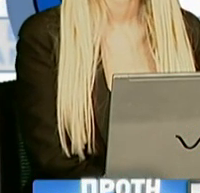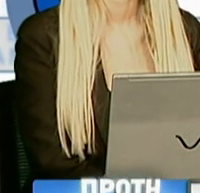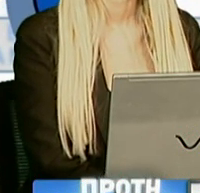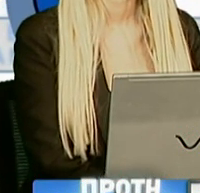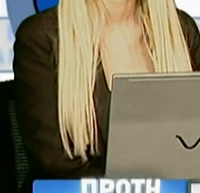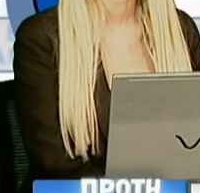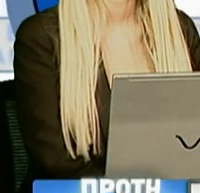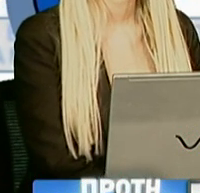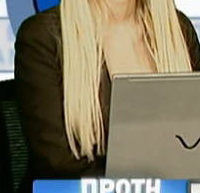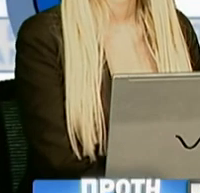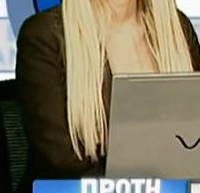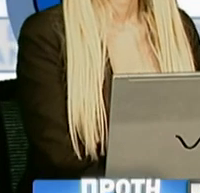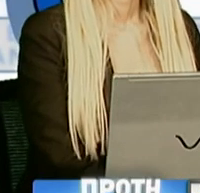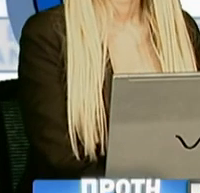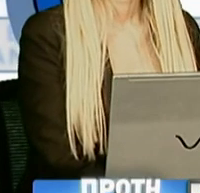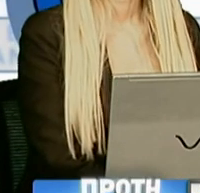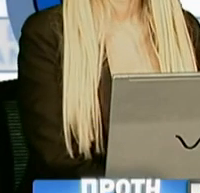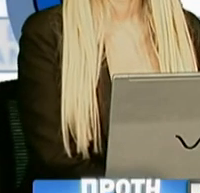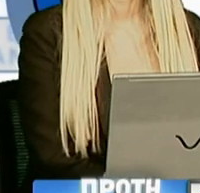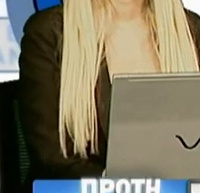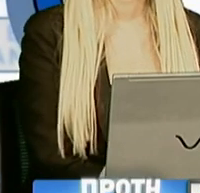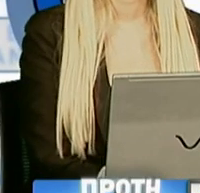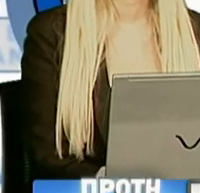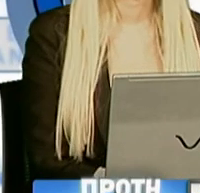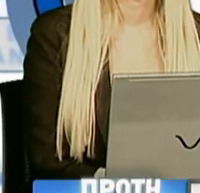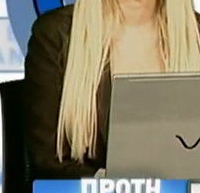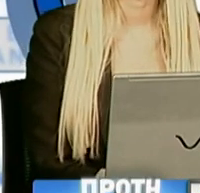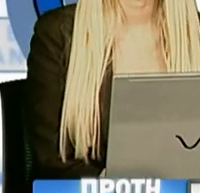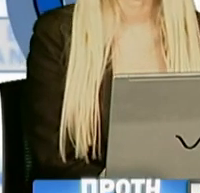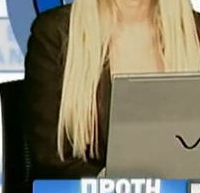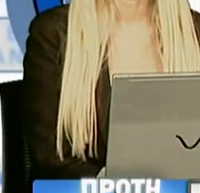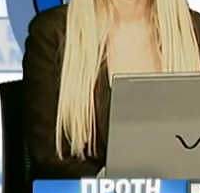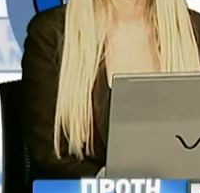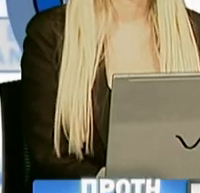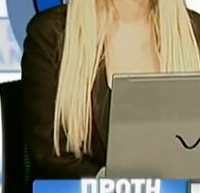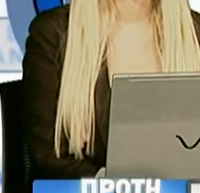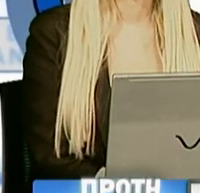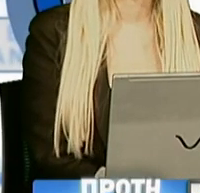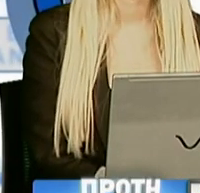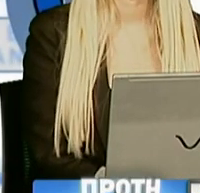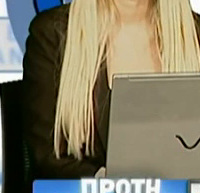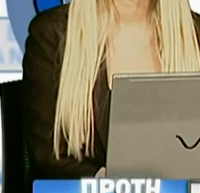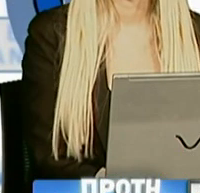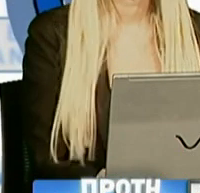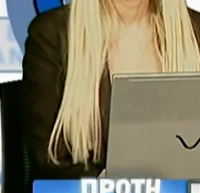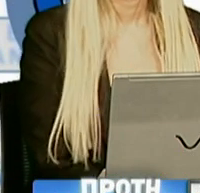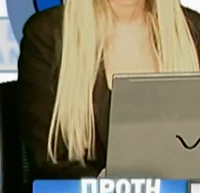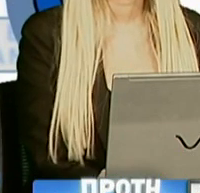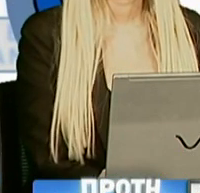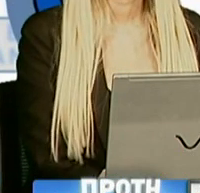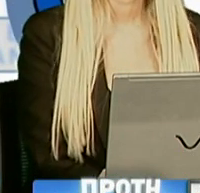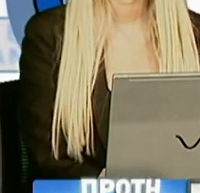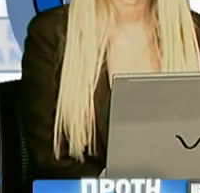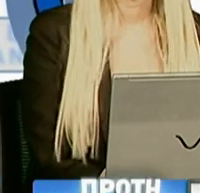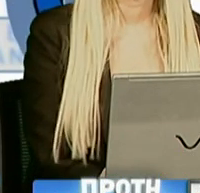το αποτέλεσμα δεν άλλαξε. Να πούμε πως υπέρ ψήφισαν όλοι οι βουλευτές της Νέας Δημοκρατίας και του ΠΑΣΟΚ, ενώ